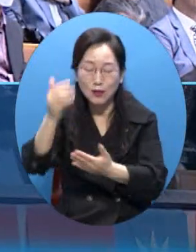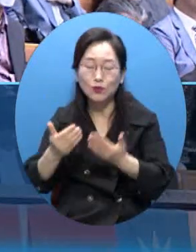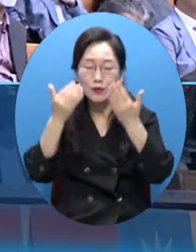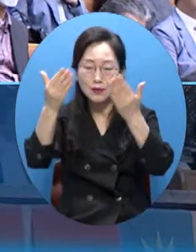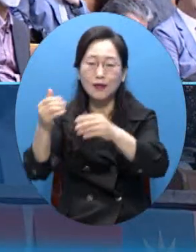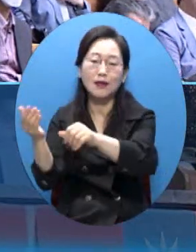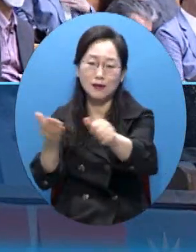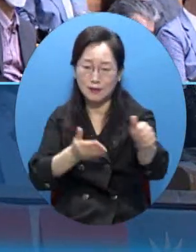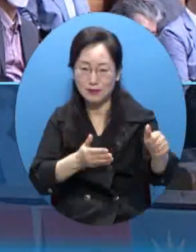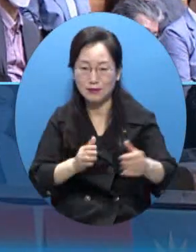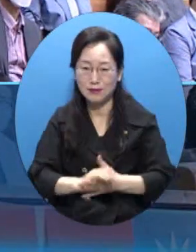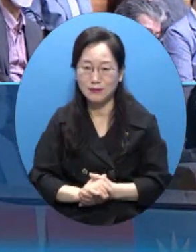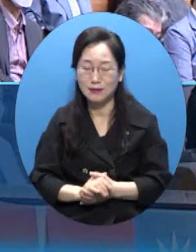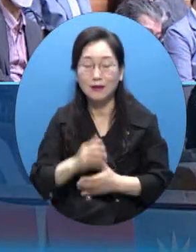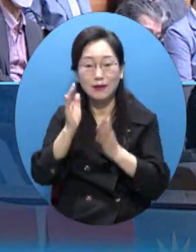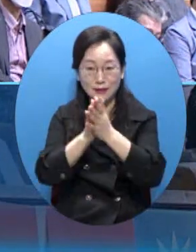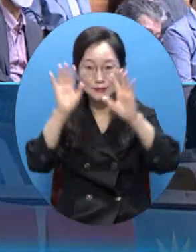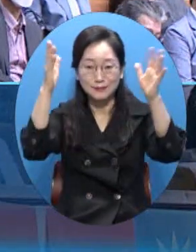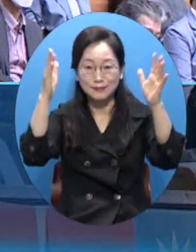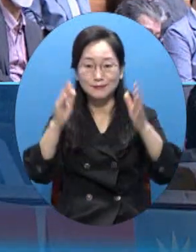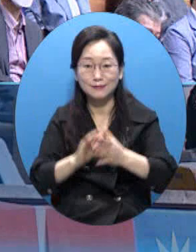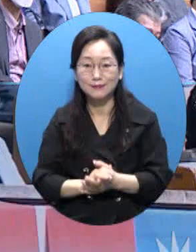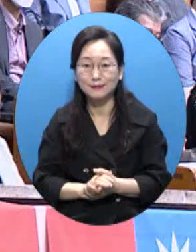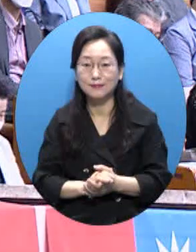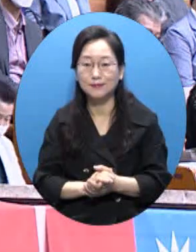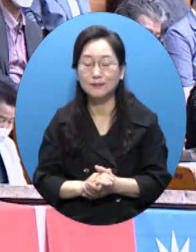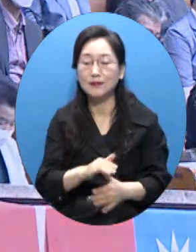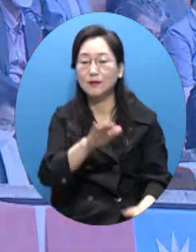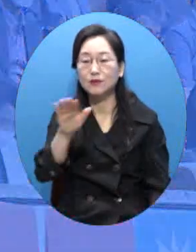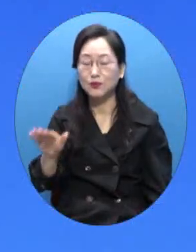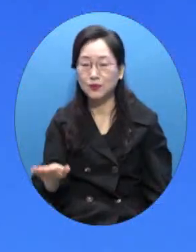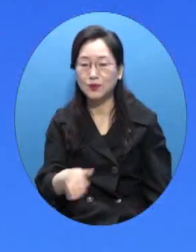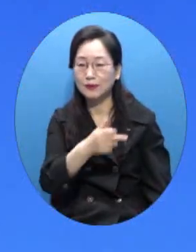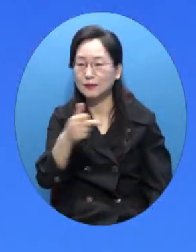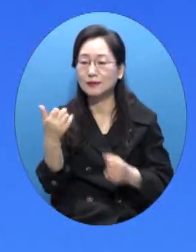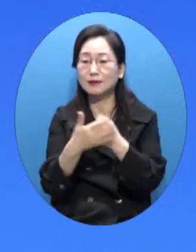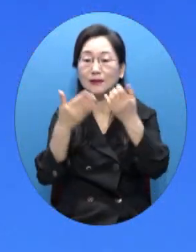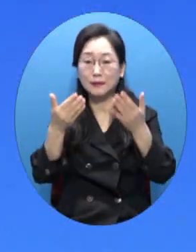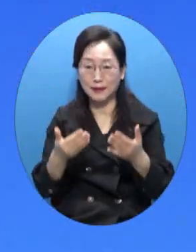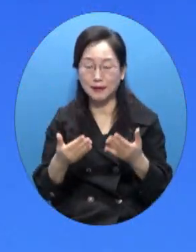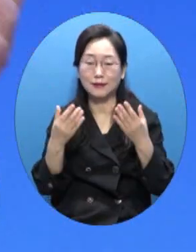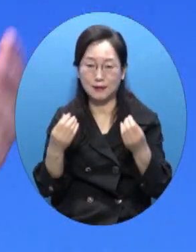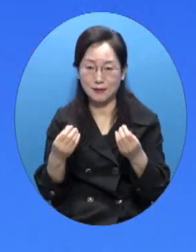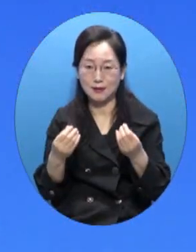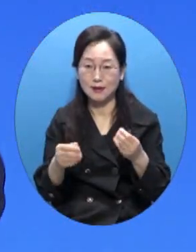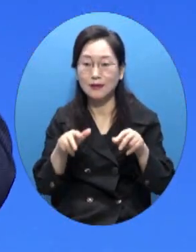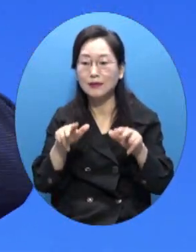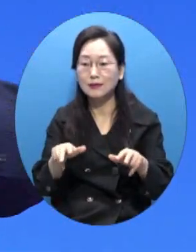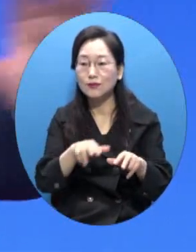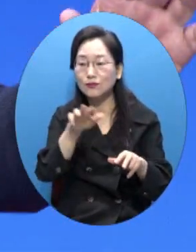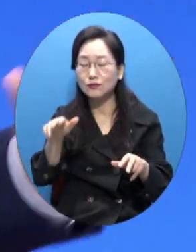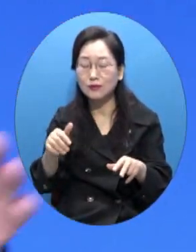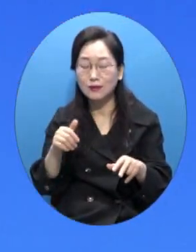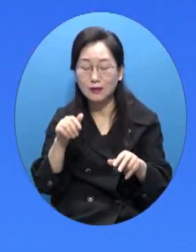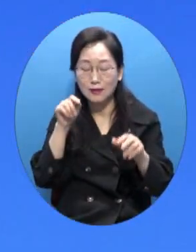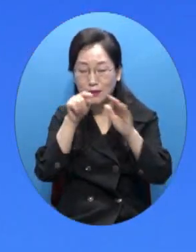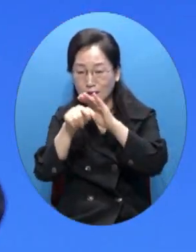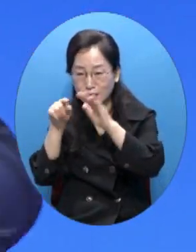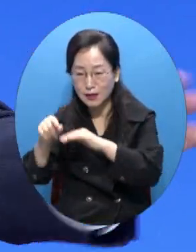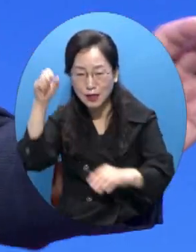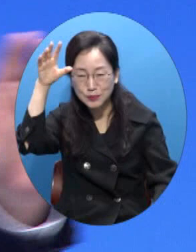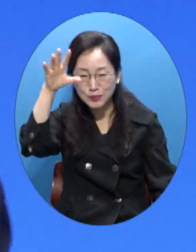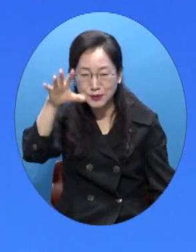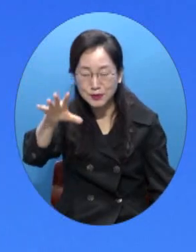하라. 할렐루야. 우리가 이렇게 큰 은혜를 받았으니 이제 우리가 가는 곳마다 이 빛을 발해서